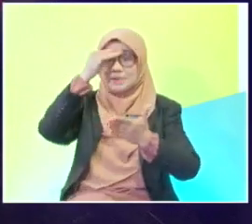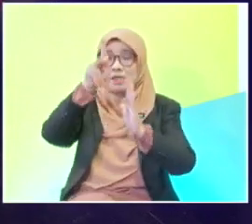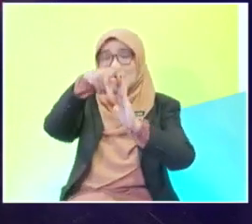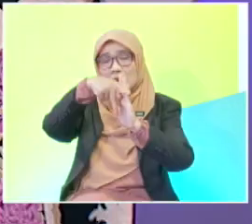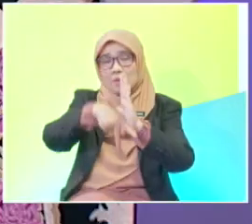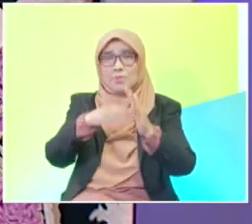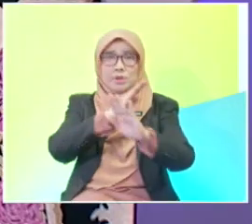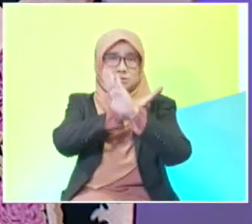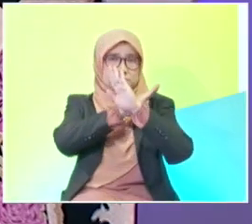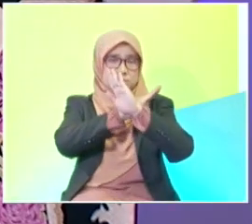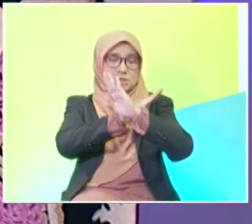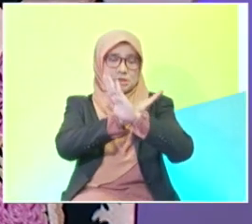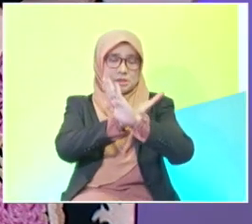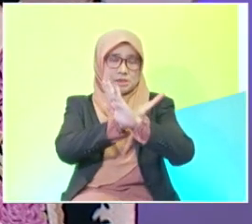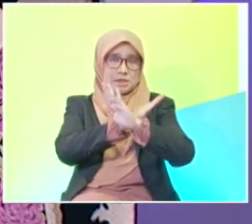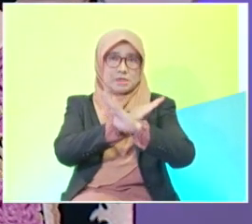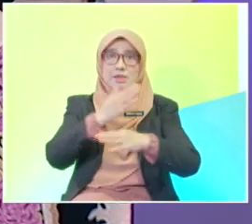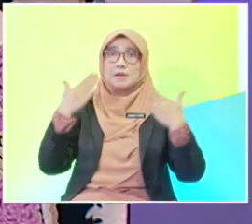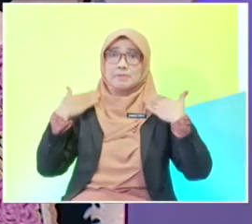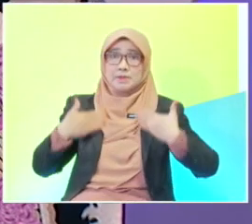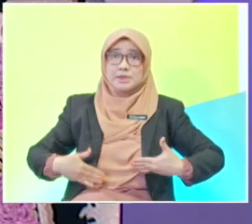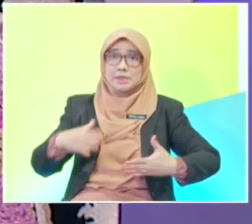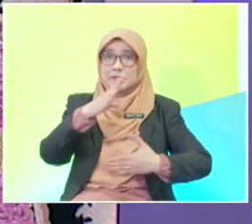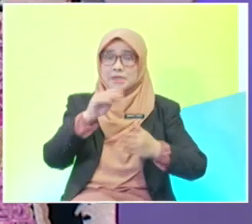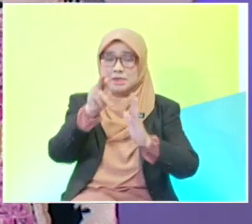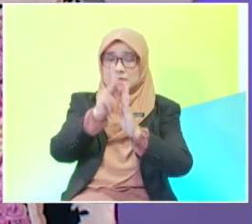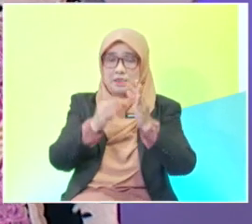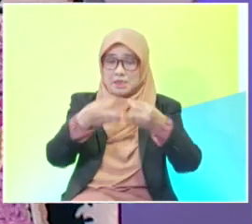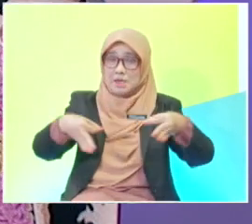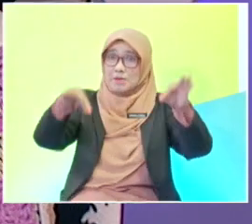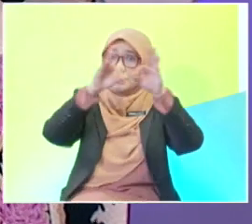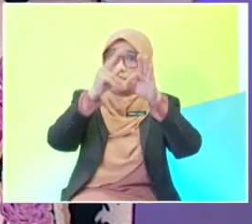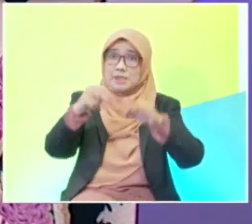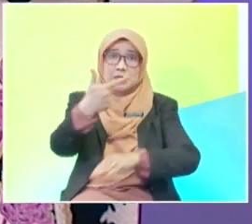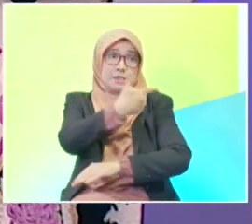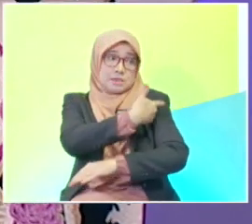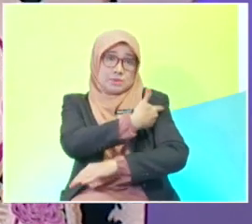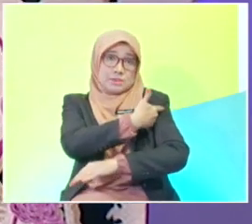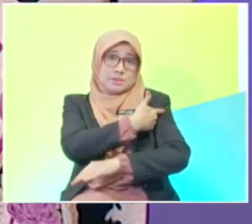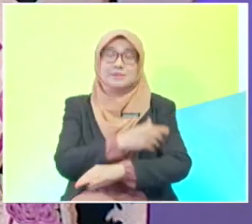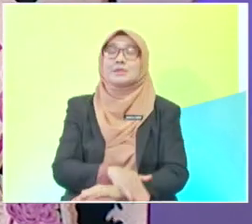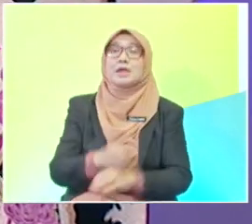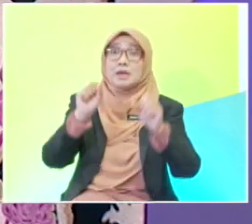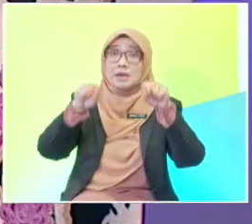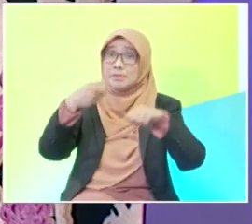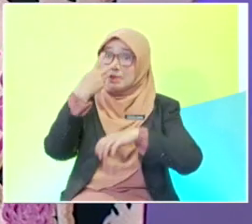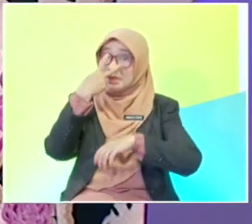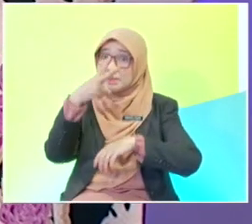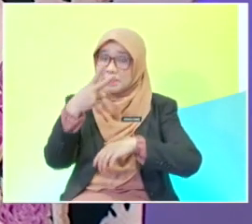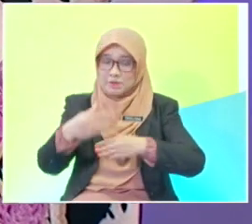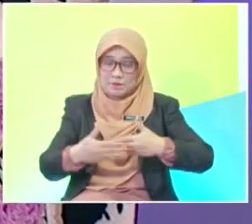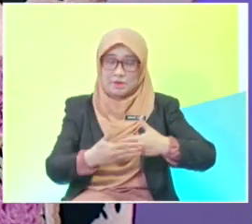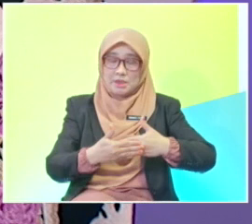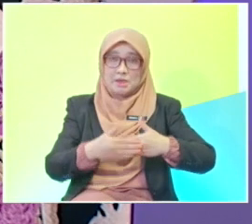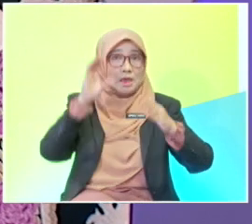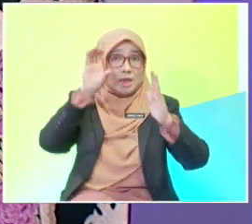badan dan kepentingan imunisasi. Okey, baik. Yang pertama, Hani boleh saksikan gambar kanak-kanak, gambar A